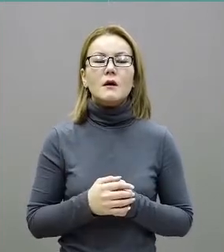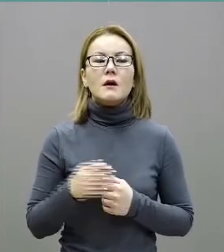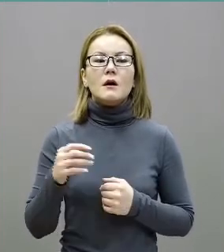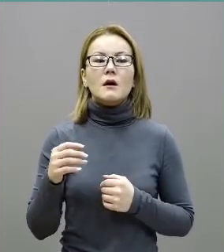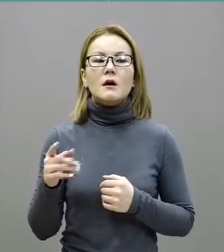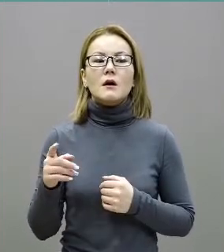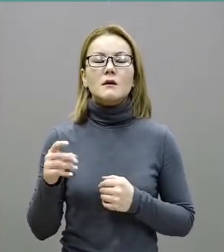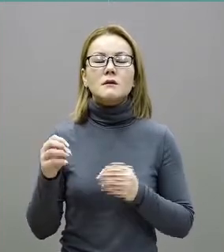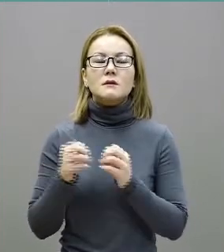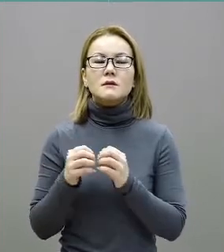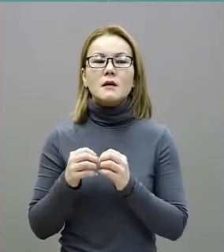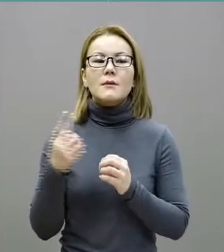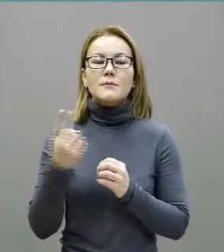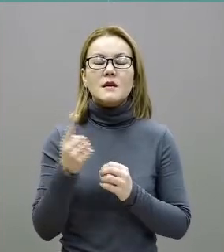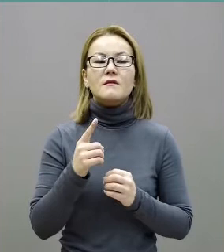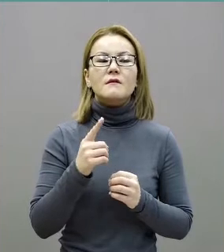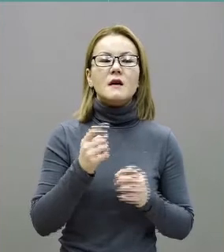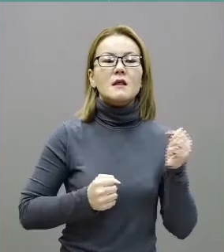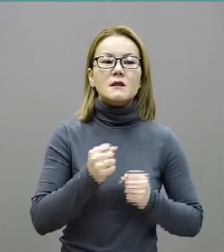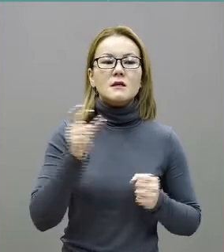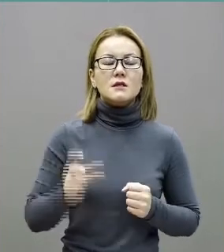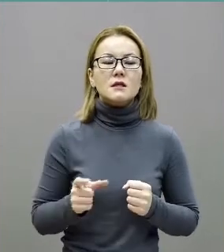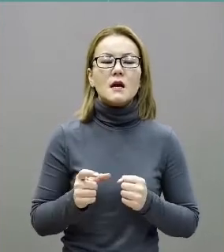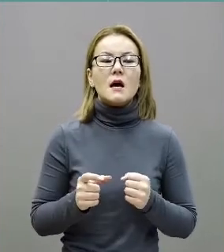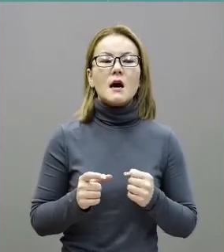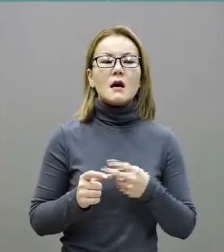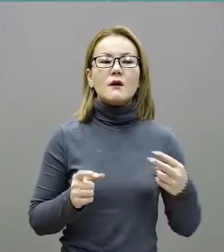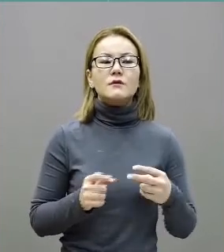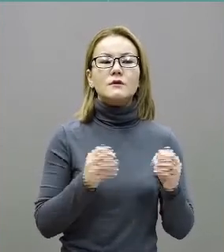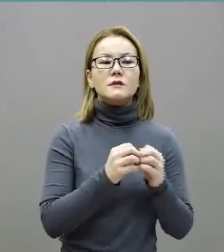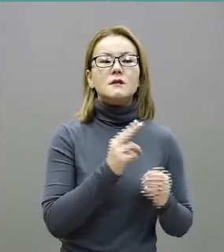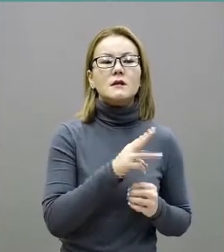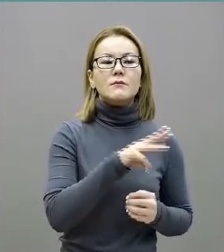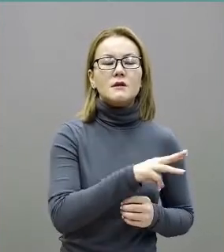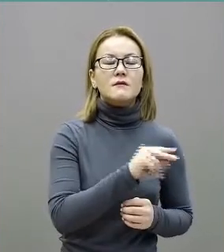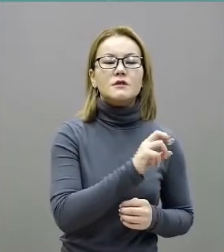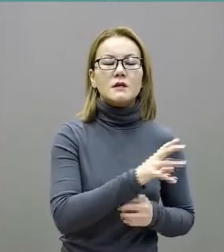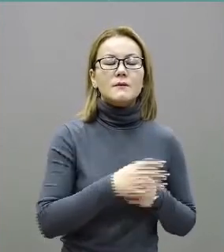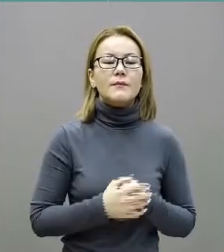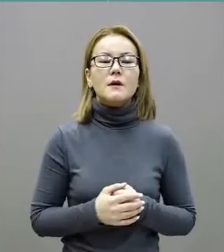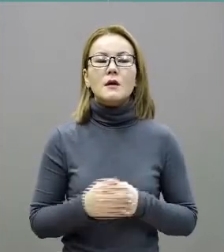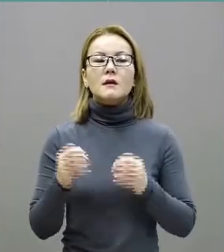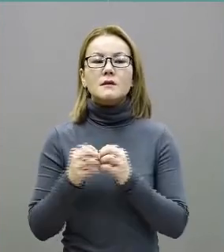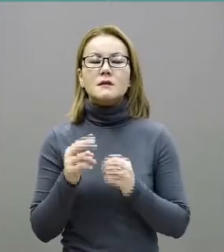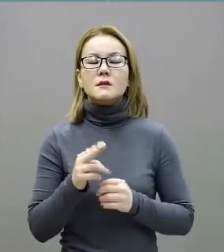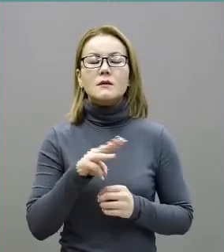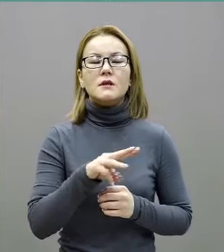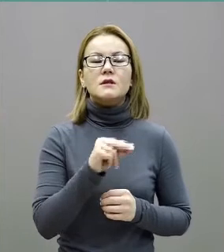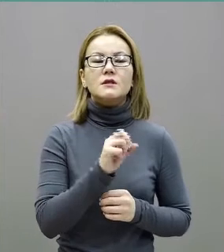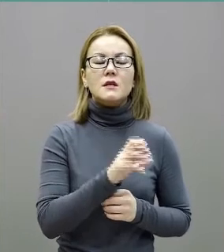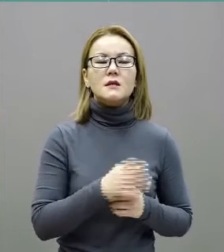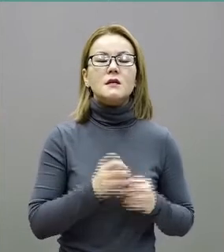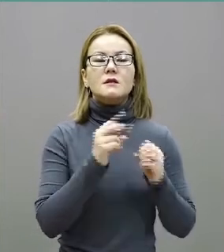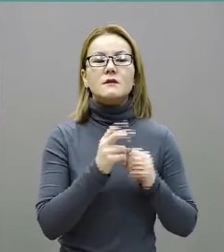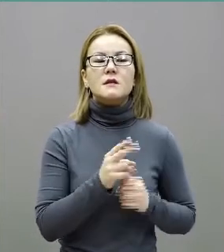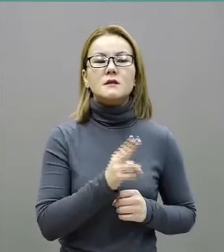скорость сторонников тогда скорость 1 лыжника будет равняться 12 километров в час ответ 10 километров в